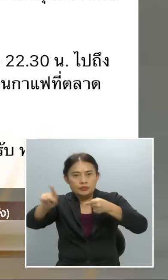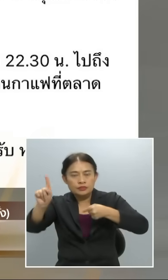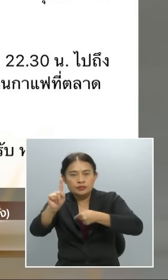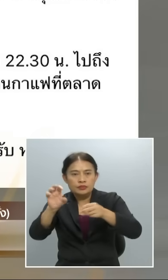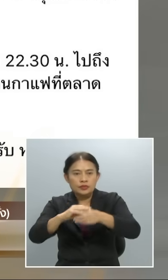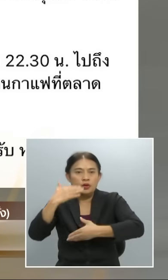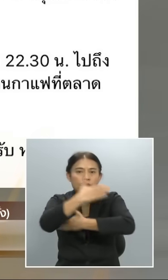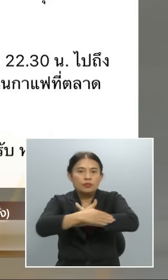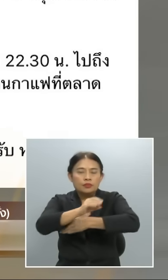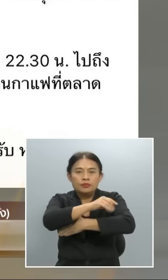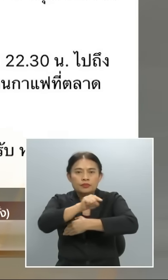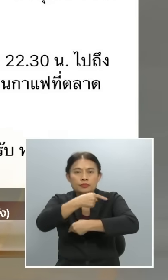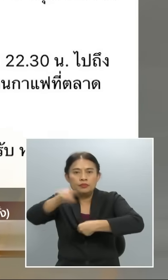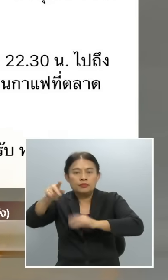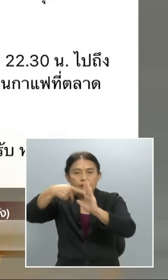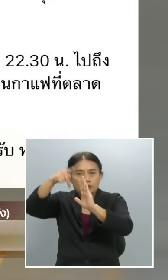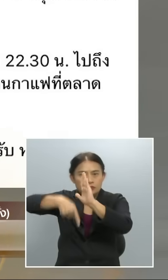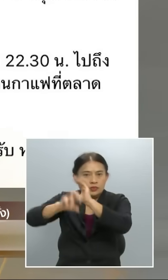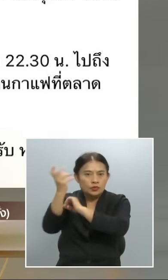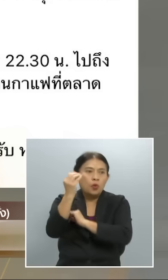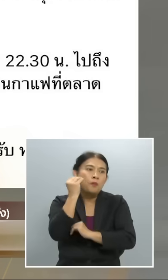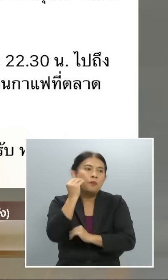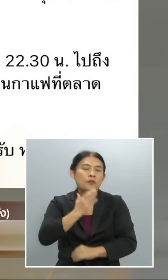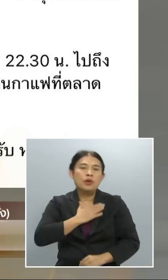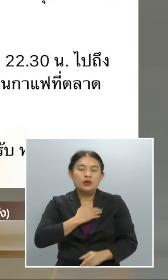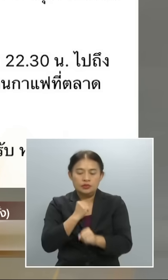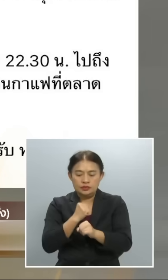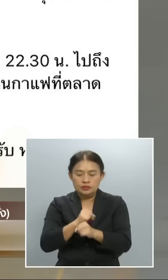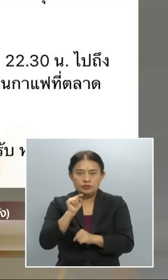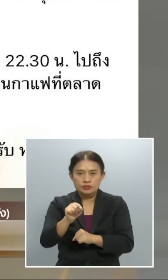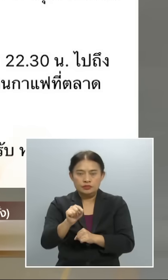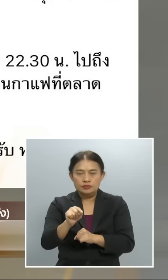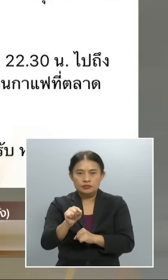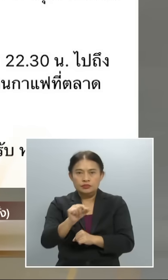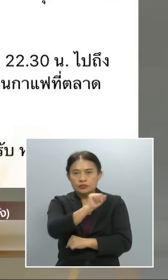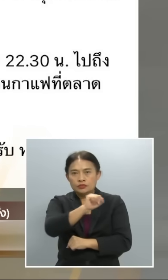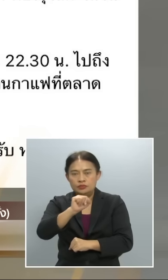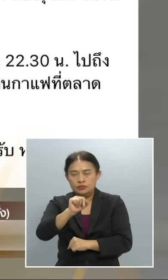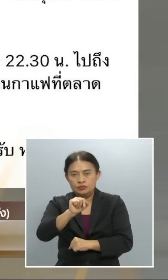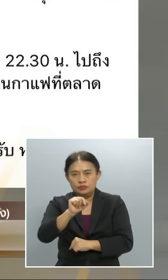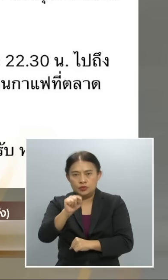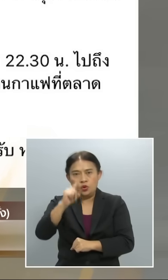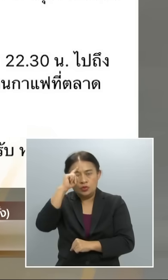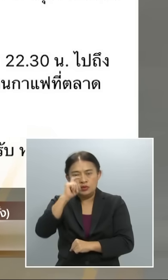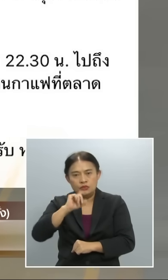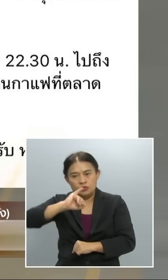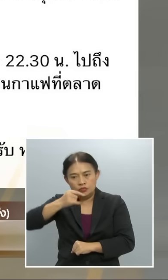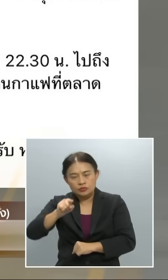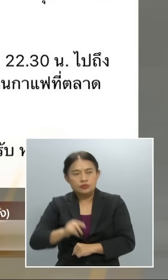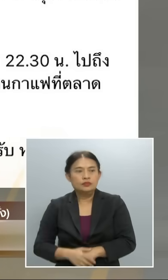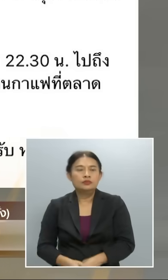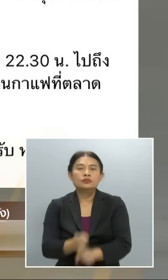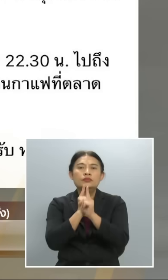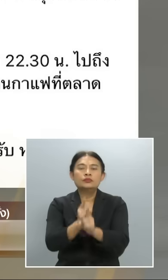โดยเขียนว่ากลับพิษณุโลกบ้านเราไปทำหน้าที่ส.สเขต 1พิษณุโลกในวันเสาร์ถึงวันจันทร์ใช้รถไฟขบวน 51ตาม